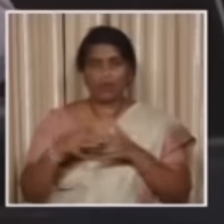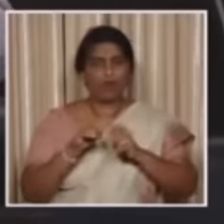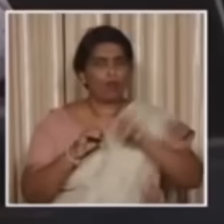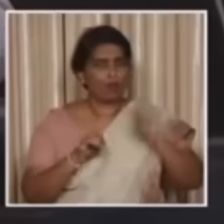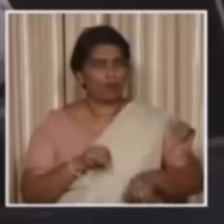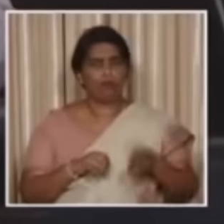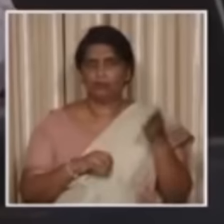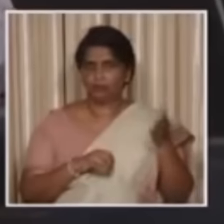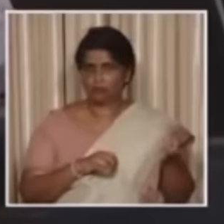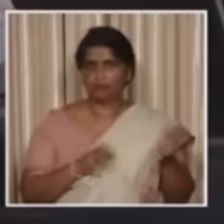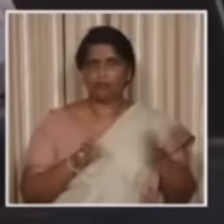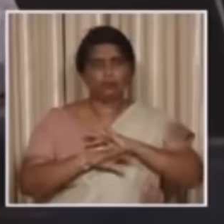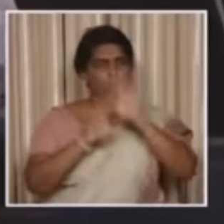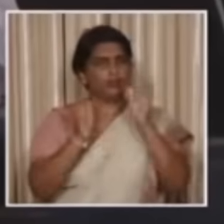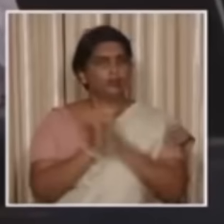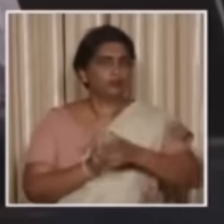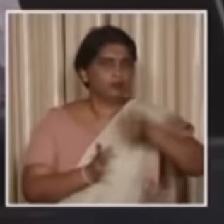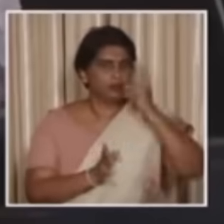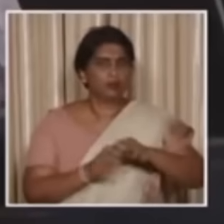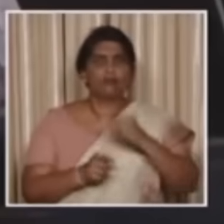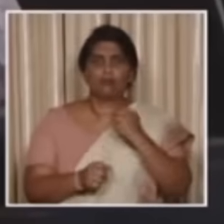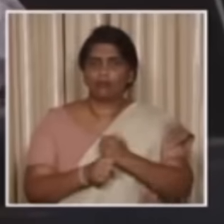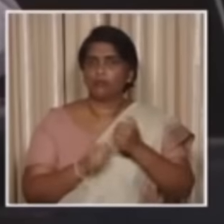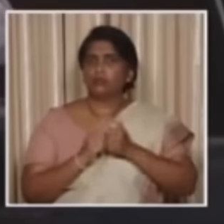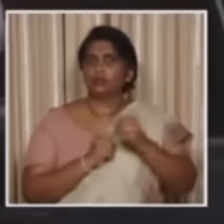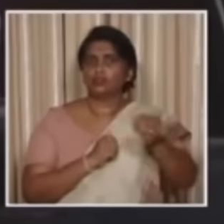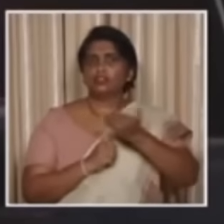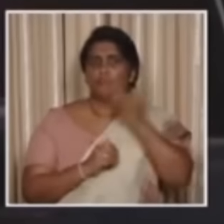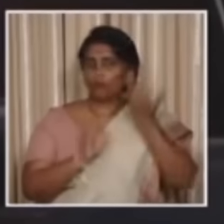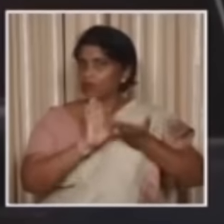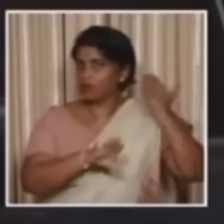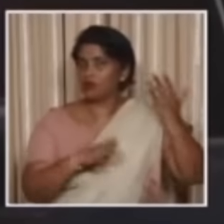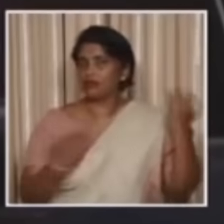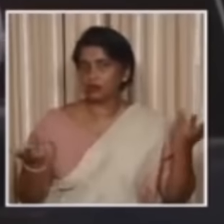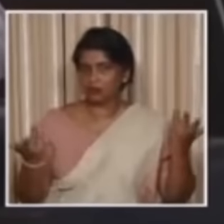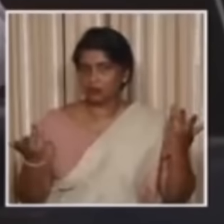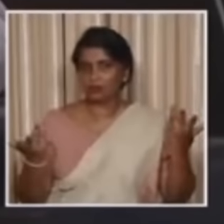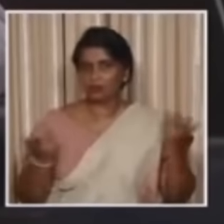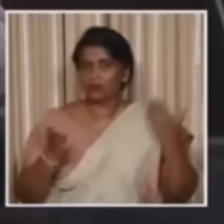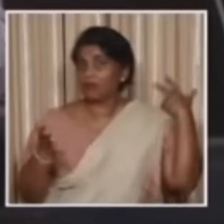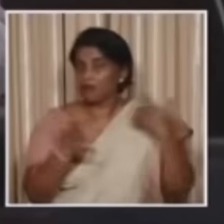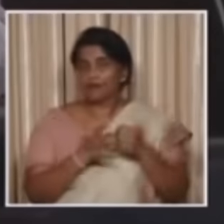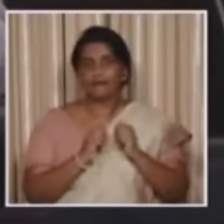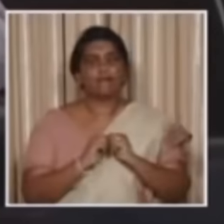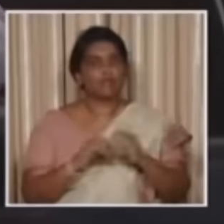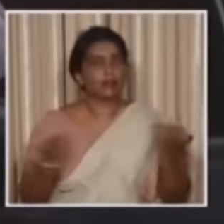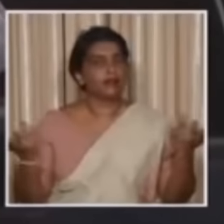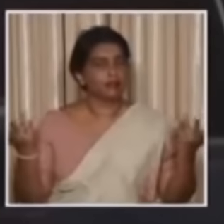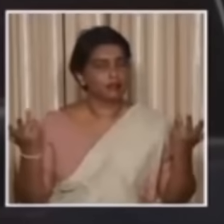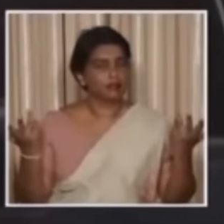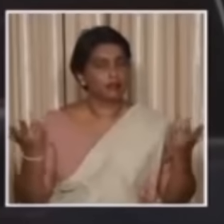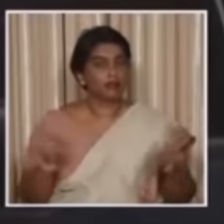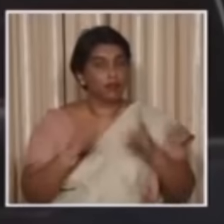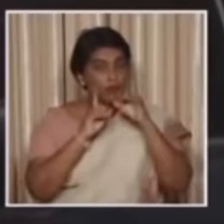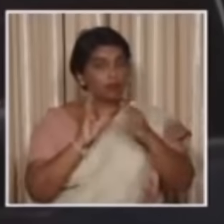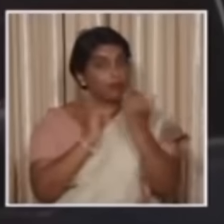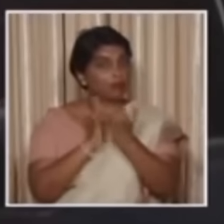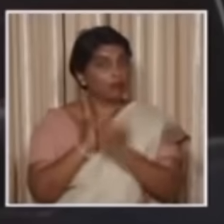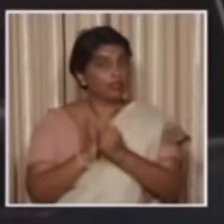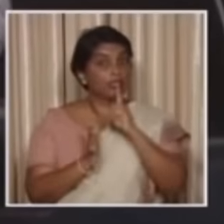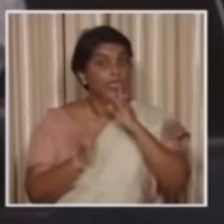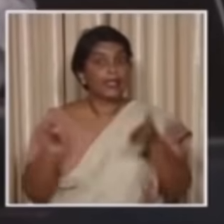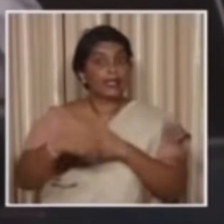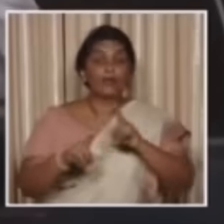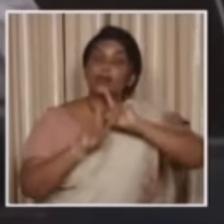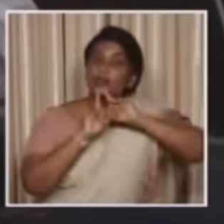විදිහට සාමූහික තීන්දුවක් අරගෙන ආණ්ඩු විදිහට ක්‍රියාත්මක වෙන්න බෑ මෙච්චරකම්. මෙච්චර කල් එහෙම ක්‍රියාත්මක වුනේ නෑනේ. ඔය කියන කරුණ පැහැදිලි කිරීම කැබිනට්